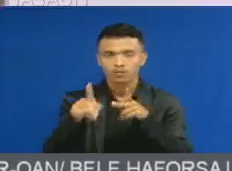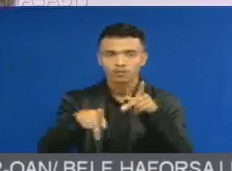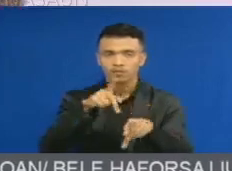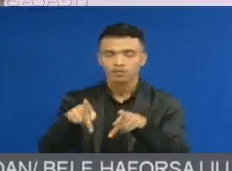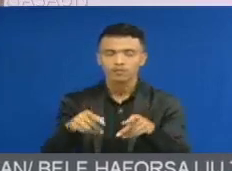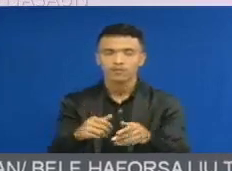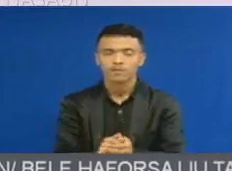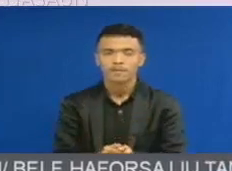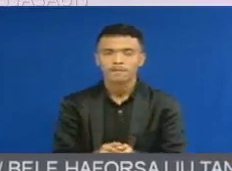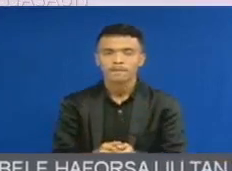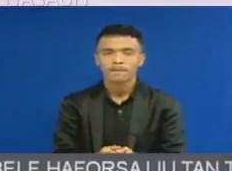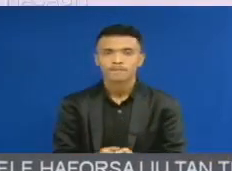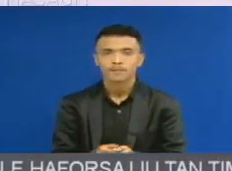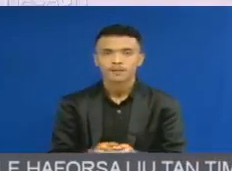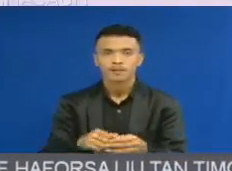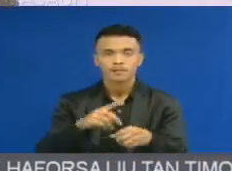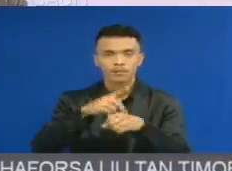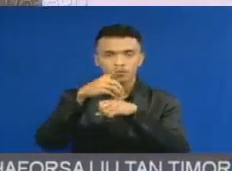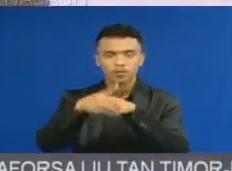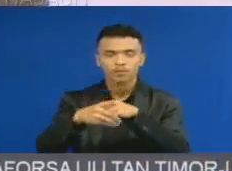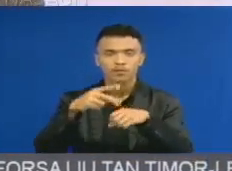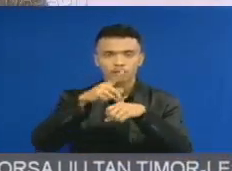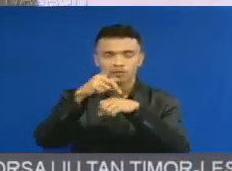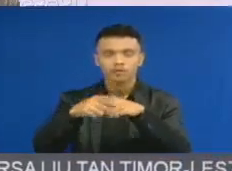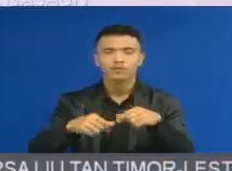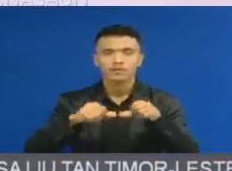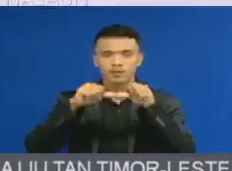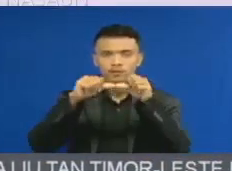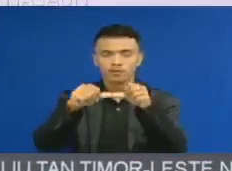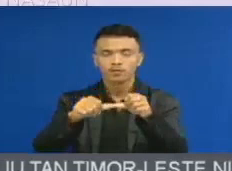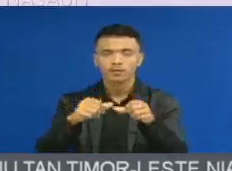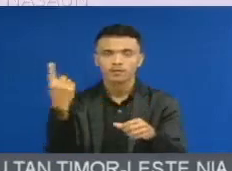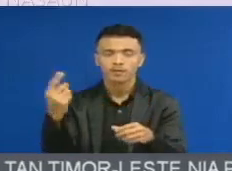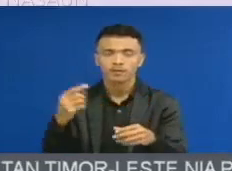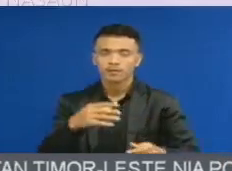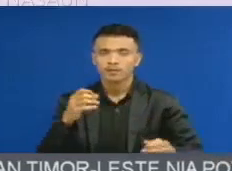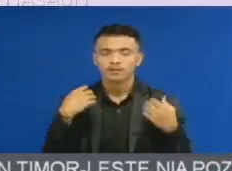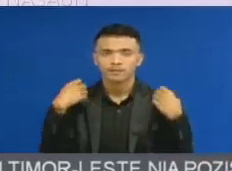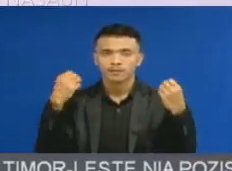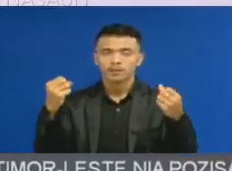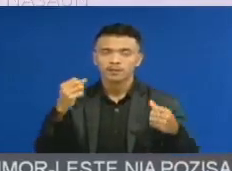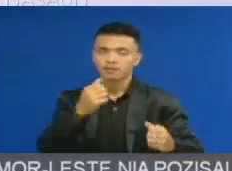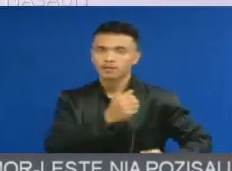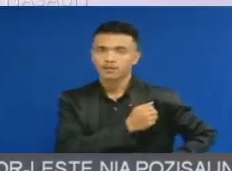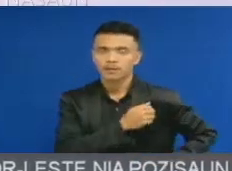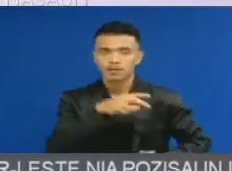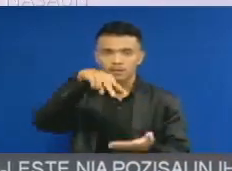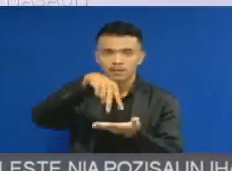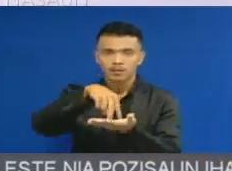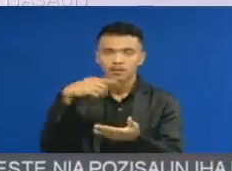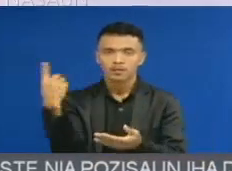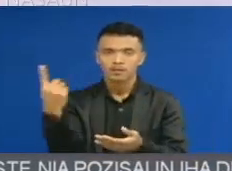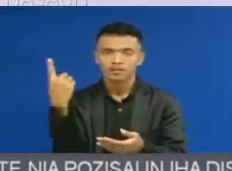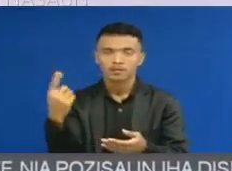bebek. Sassinik mo siak pa bebek. Mebe, ho atem brandi Falentil existe da fatin. Falentil tenki sanya